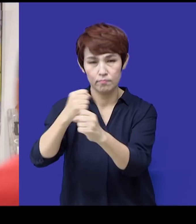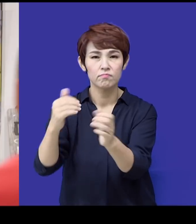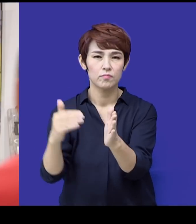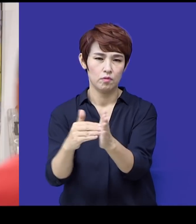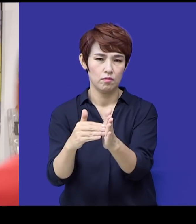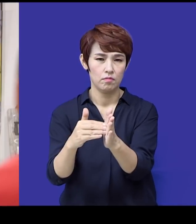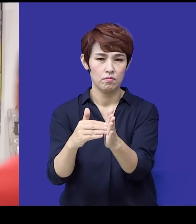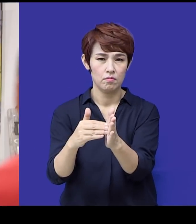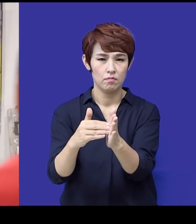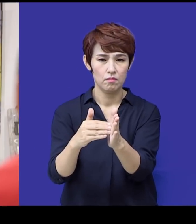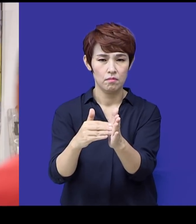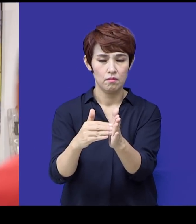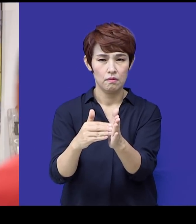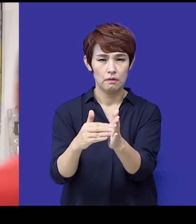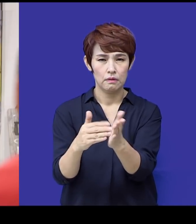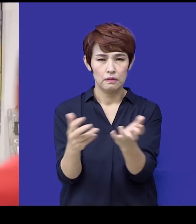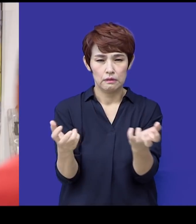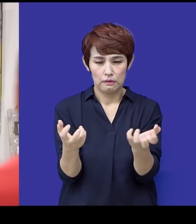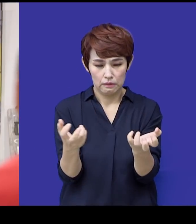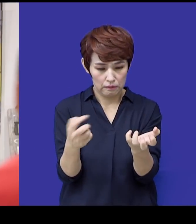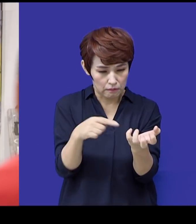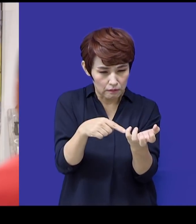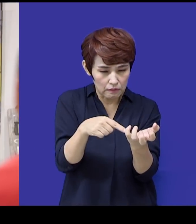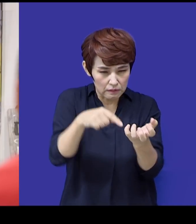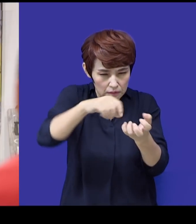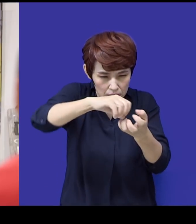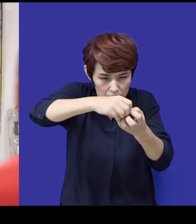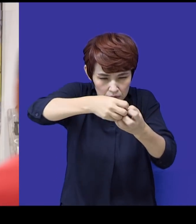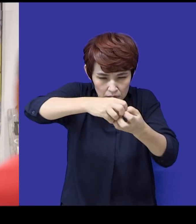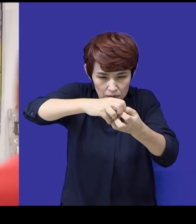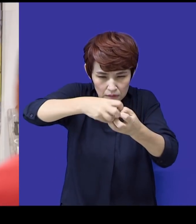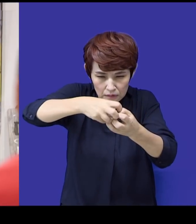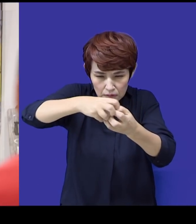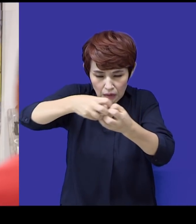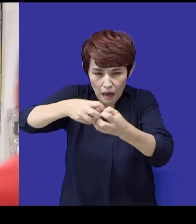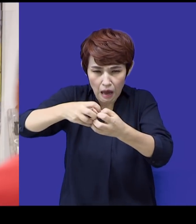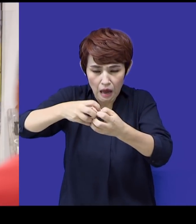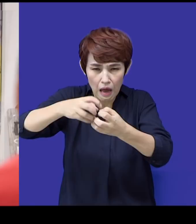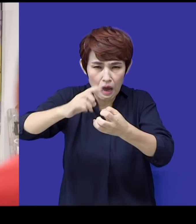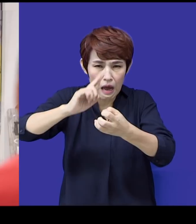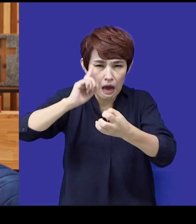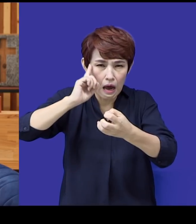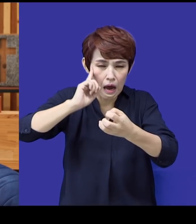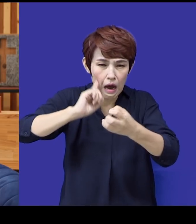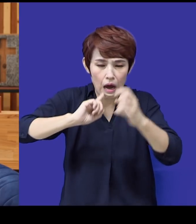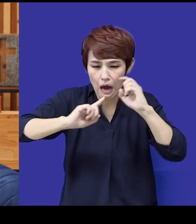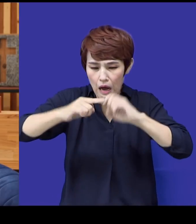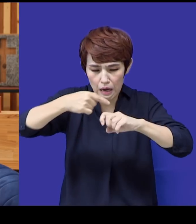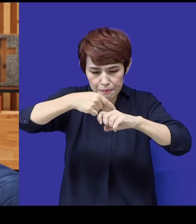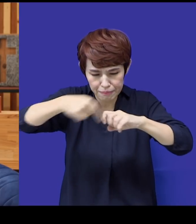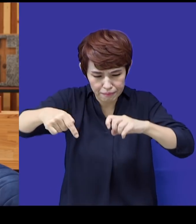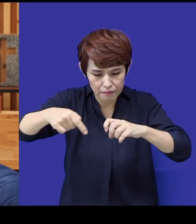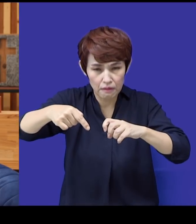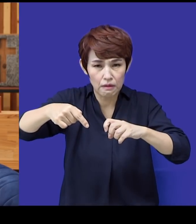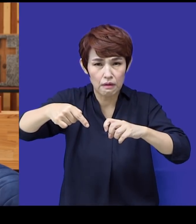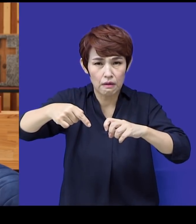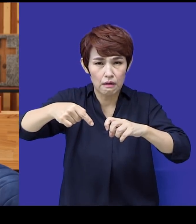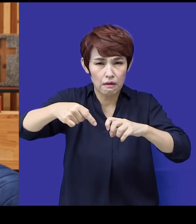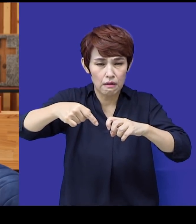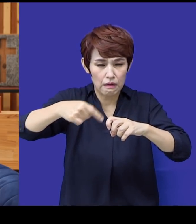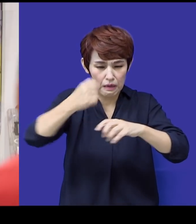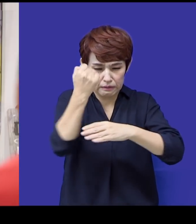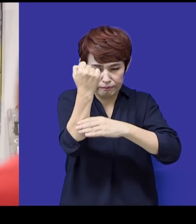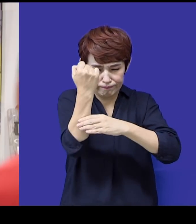한센인들이 그 감각이 없는 거 가지고 손으로 가지고 하다 보니까 이제 상처가 나고 곰고 뭐 하다가 보면은